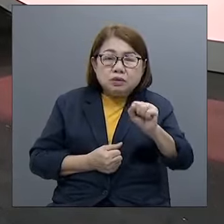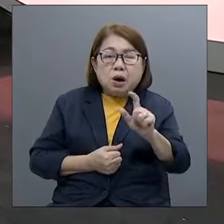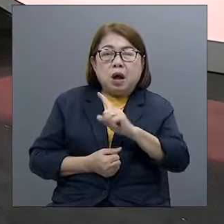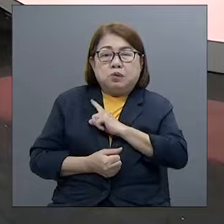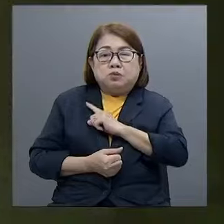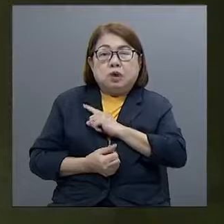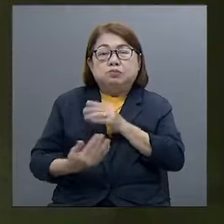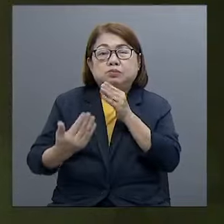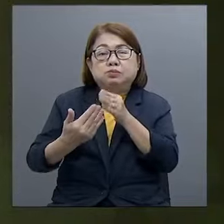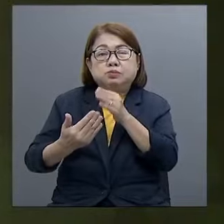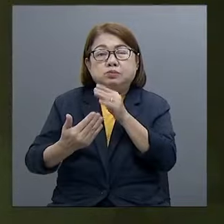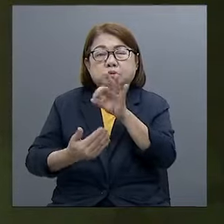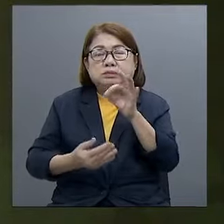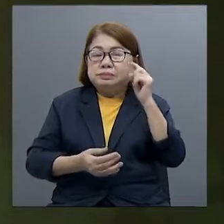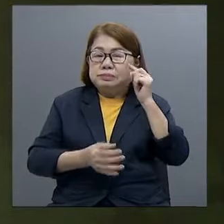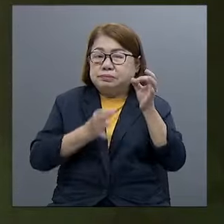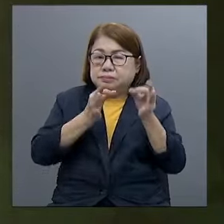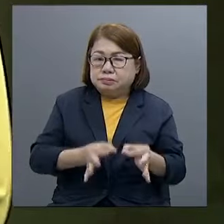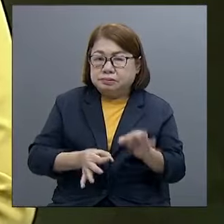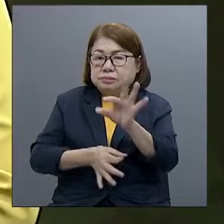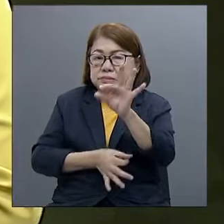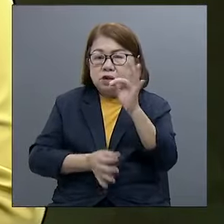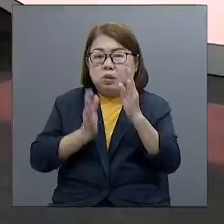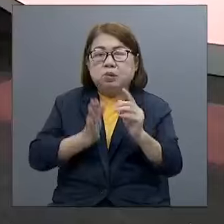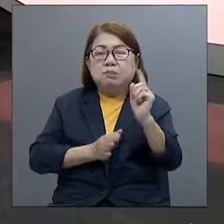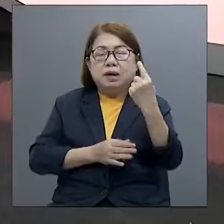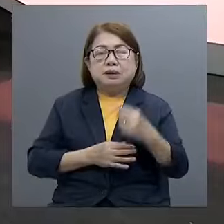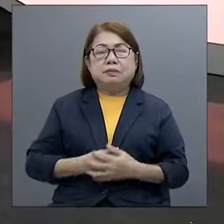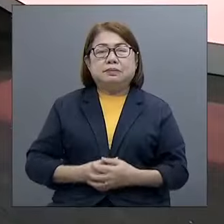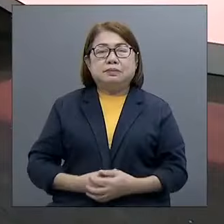นย่อมมีอิทธิพลในการตัดสินใจเลือกประธานาธิบดีคนต่อไปอยู่แล้วค่ะ ค่ะขอบคุณค่ะ